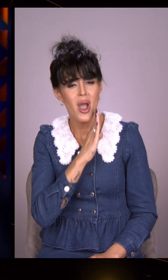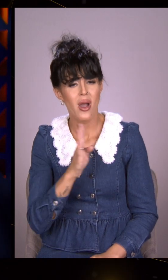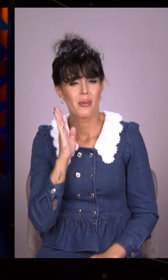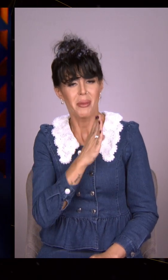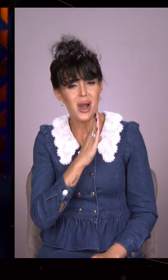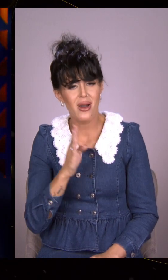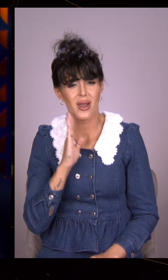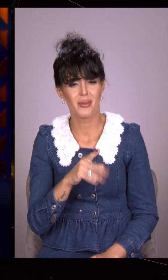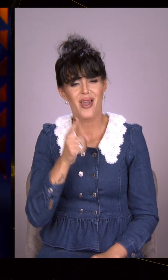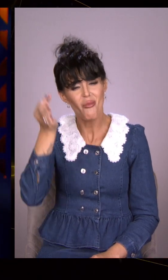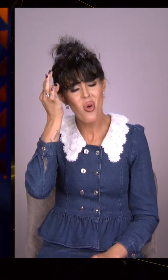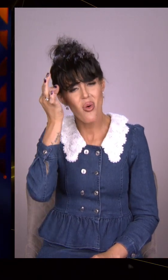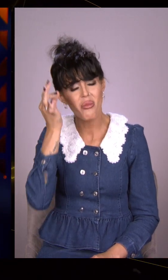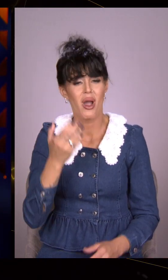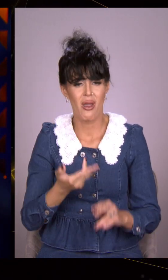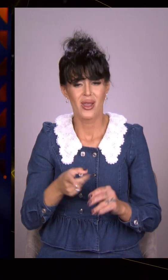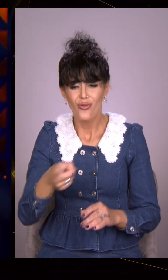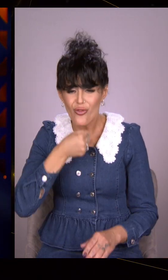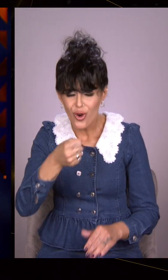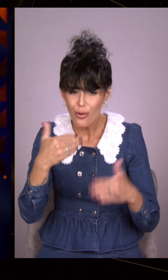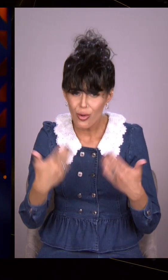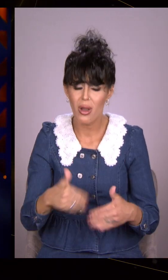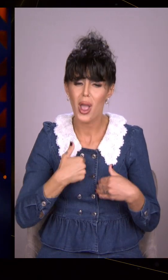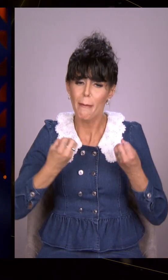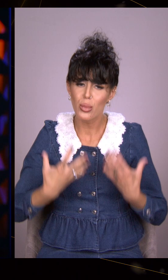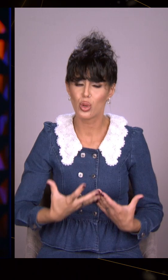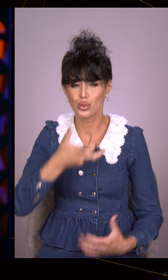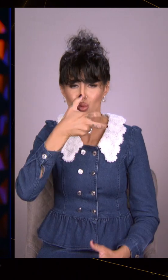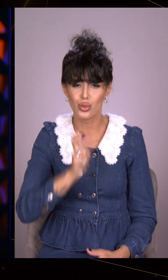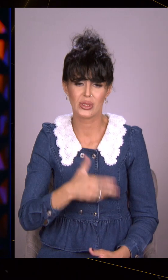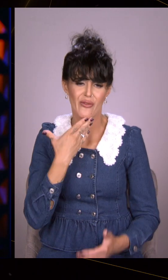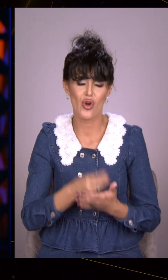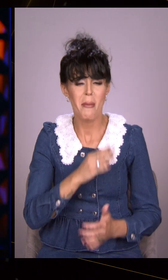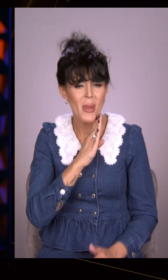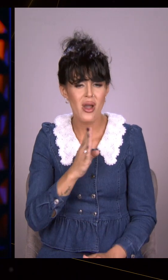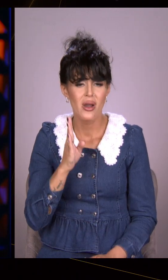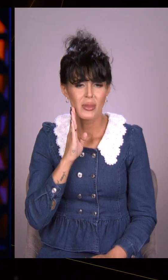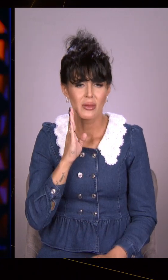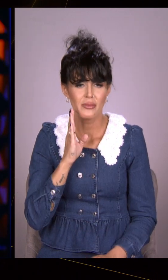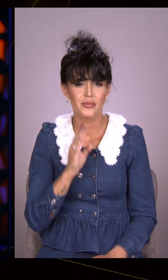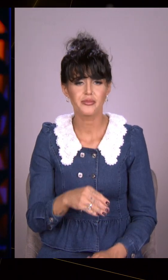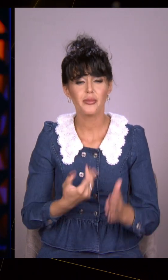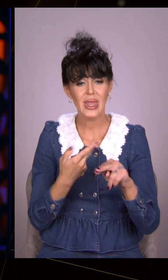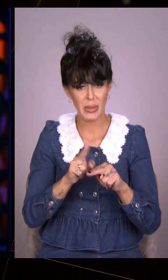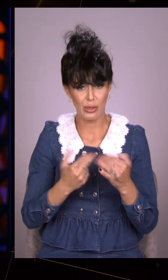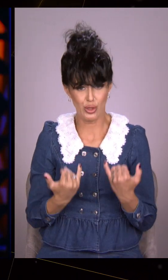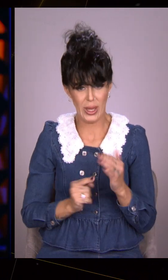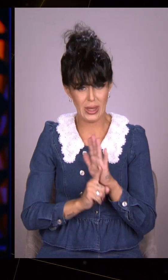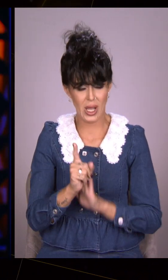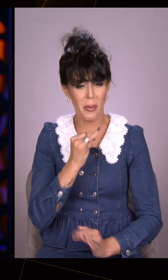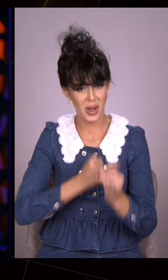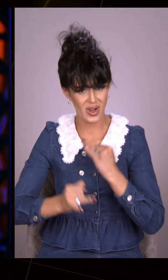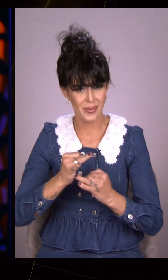дорослий хлопець. Ну, бабушка, я просто скучаю за мамою. Перед тим, як почати нашу розмову, я